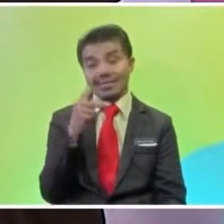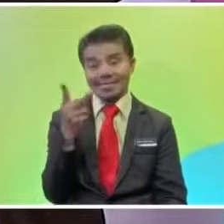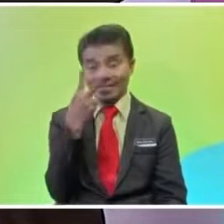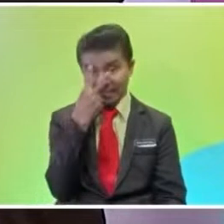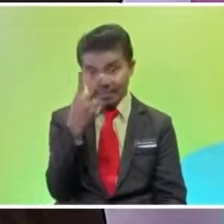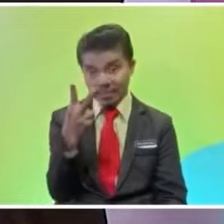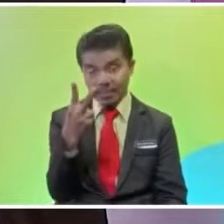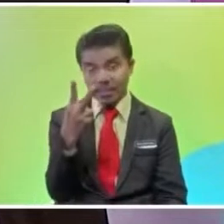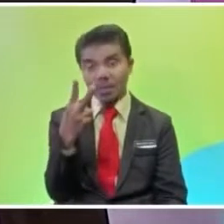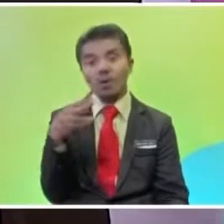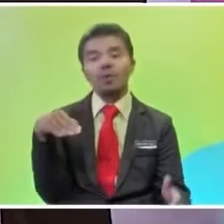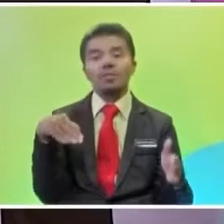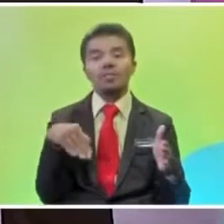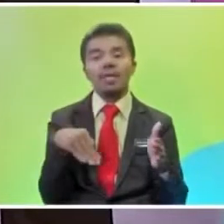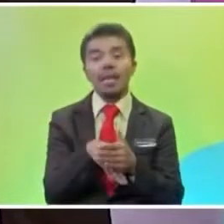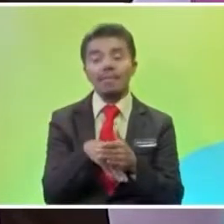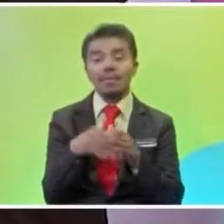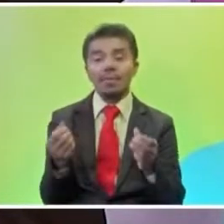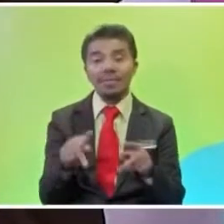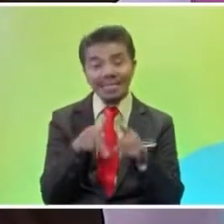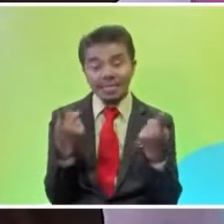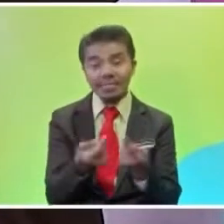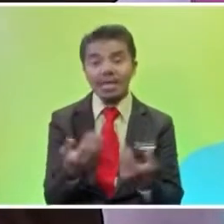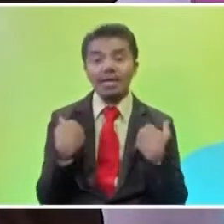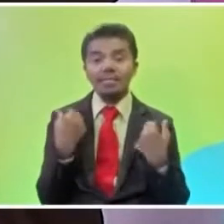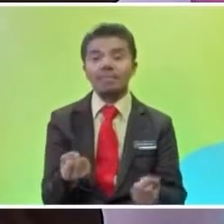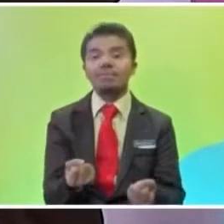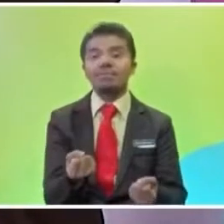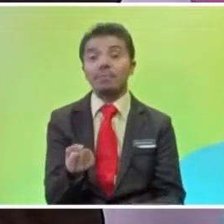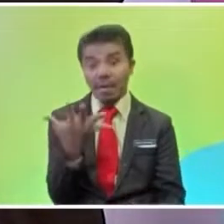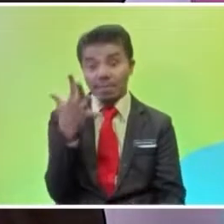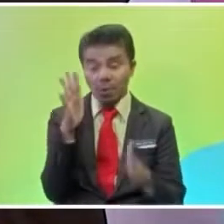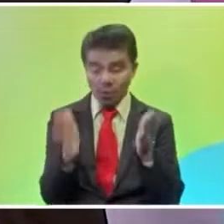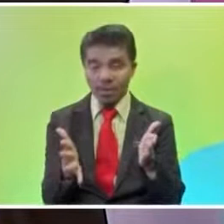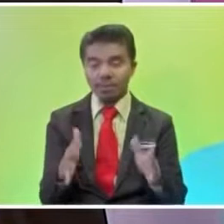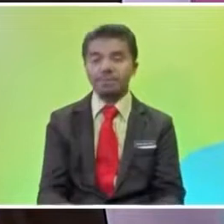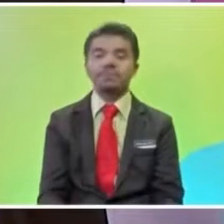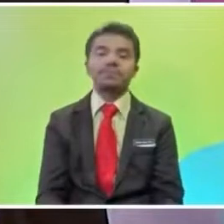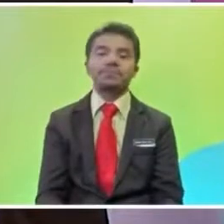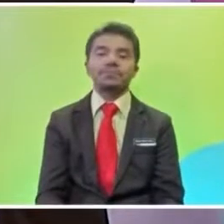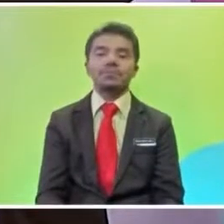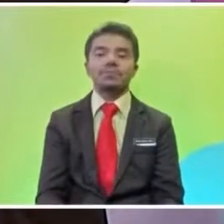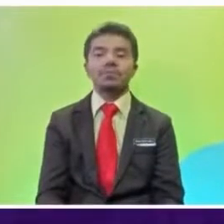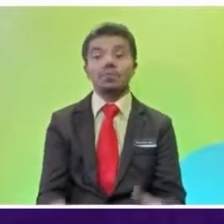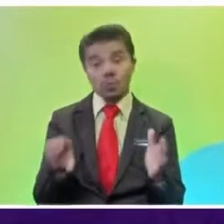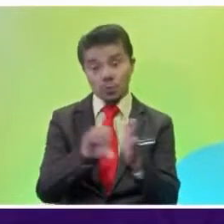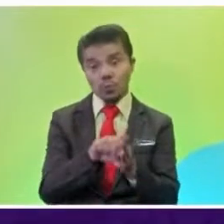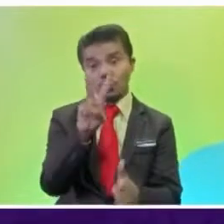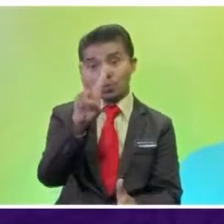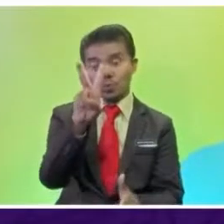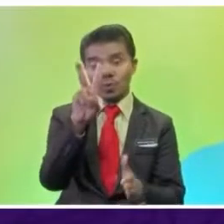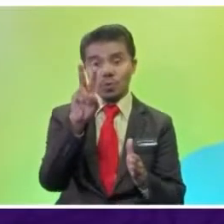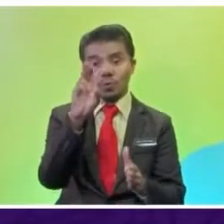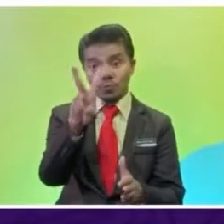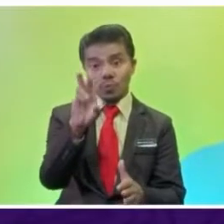supaya semua murid memegang peranan masing-masing Jadi kalau contoh adalah satu gelas macam 20 orang kita boleh buat dalam